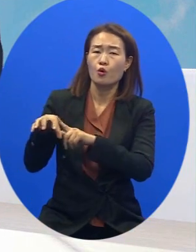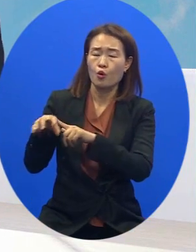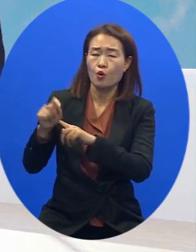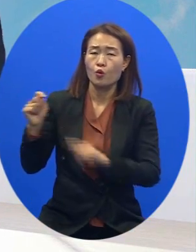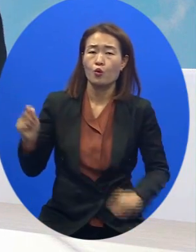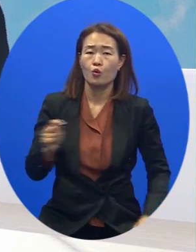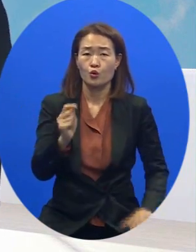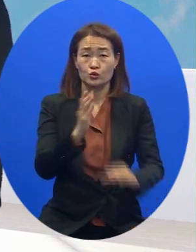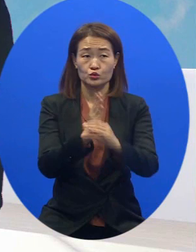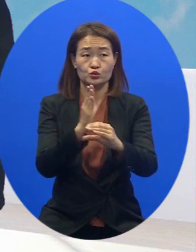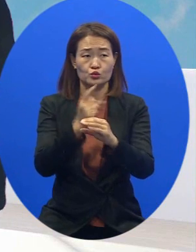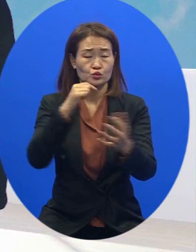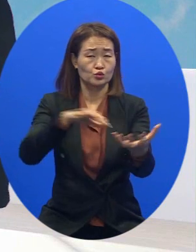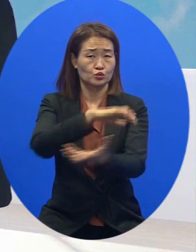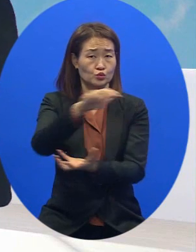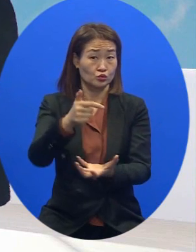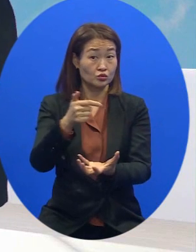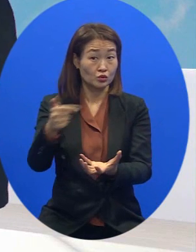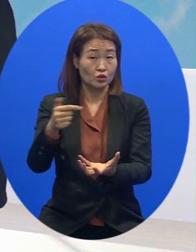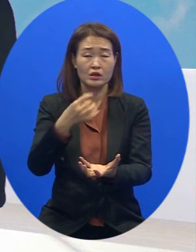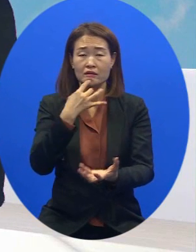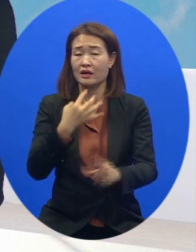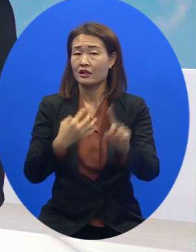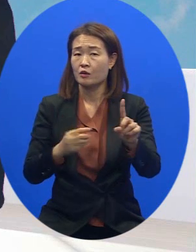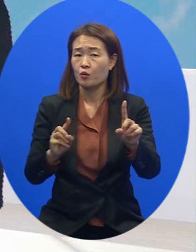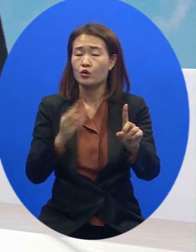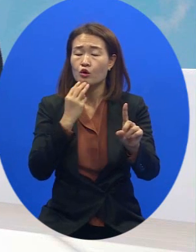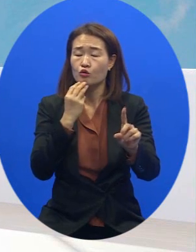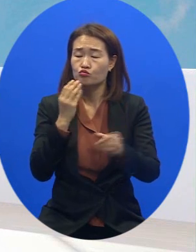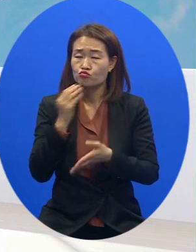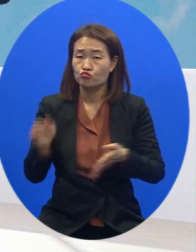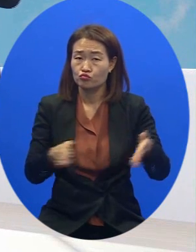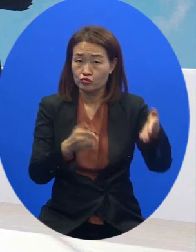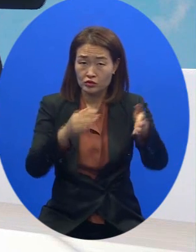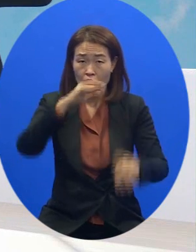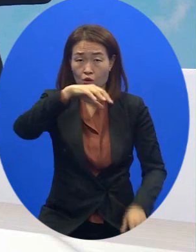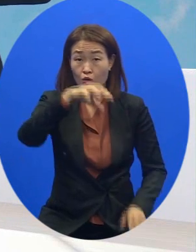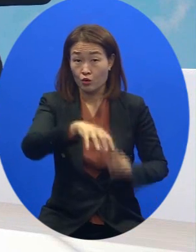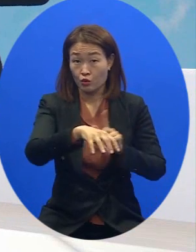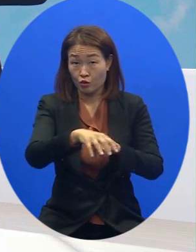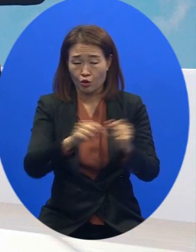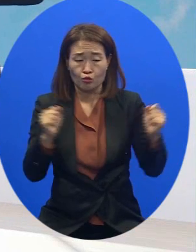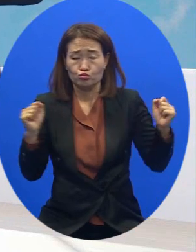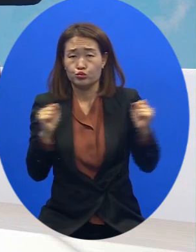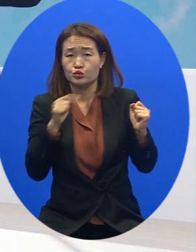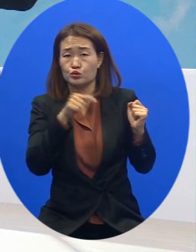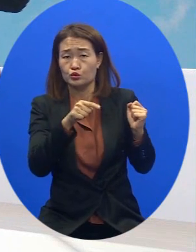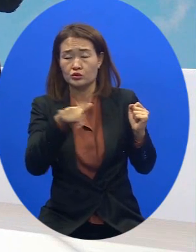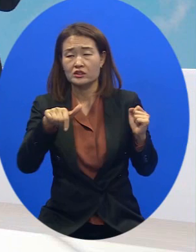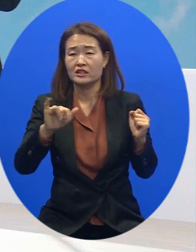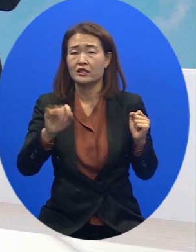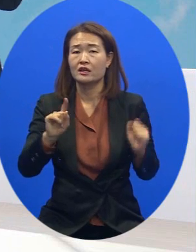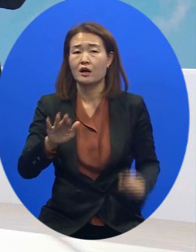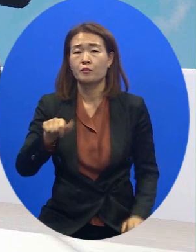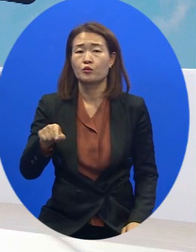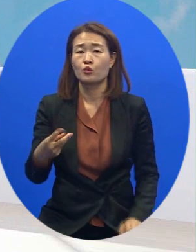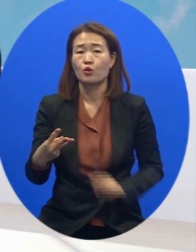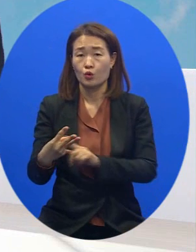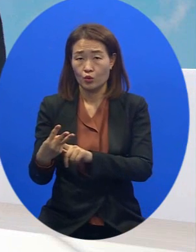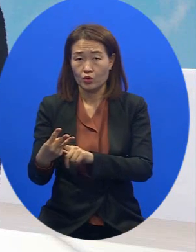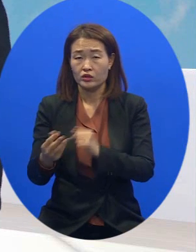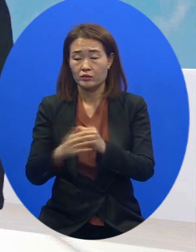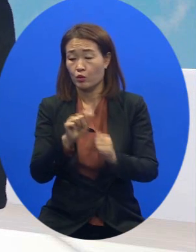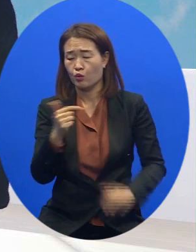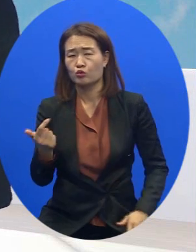가장자리에 들어 구름 많겠습니다. 다만 서울과 경기, 영서 북부는 북쪽을 지나는 기압골의 영향으로 오후 한때